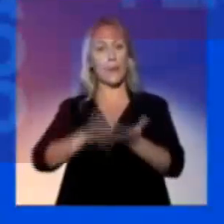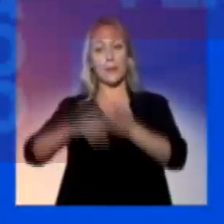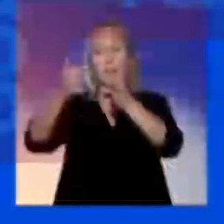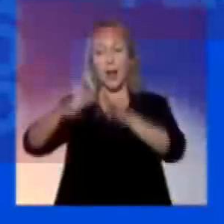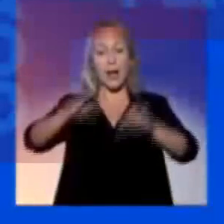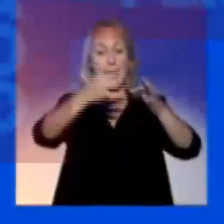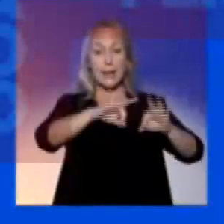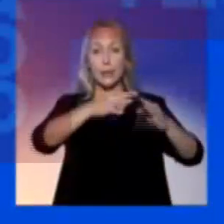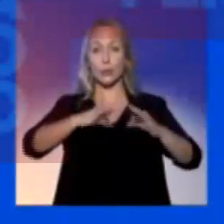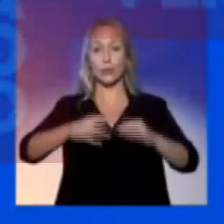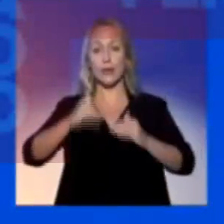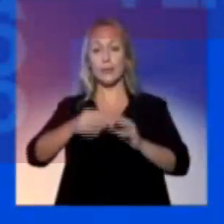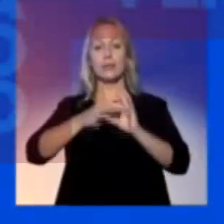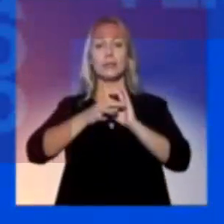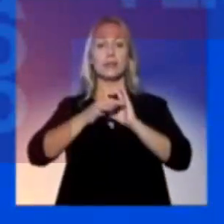πρέπει να τα λύσουμε.